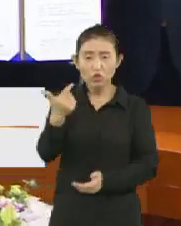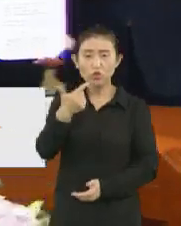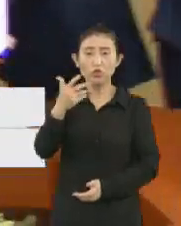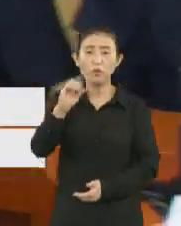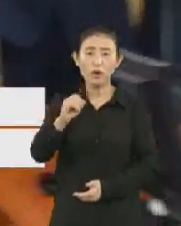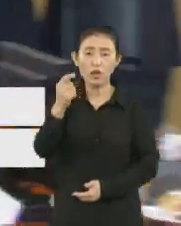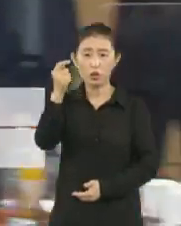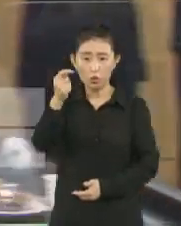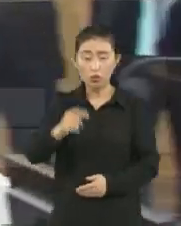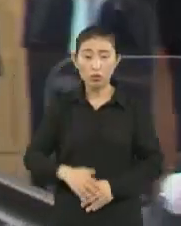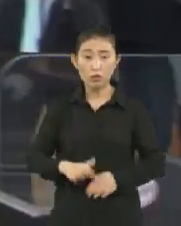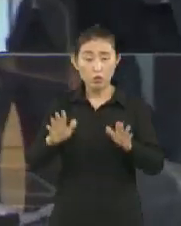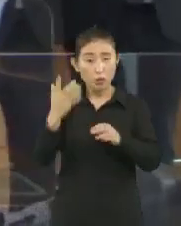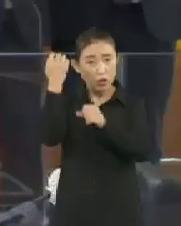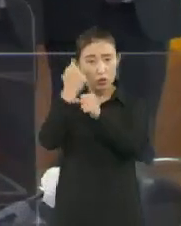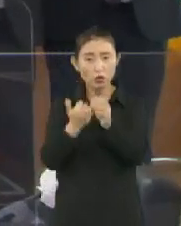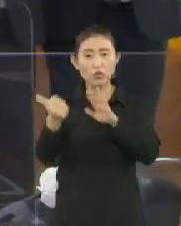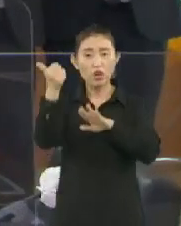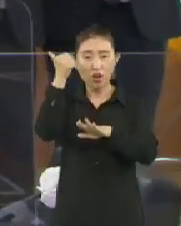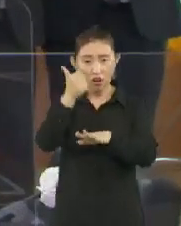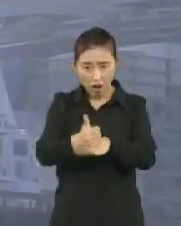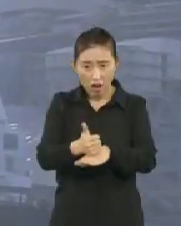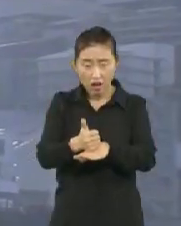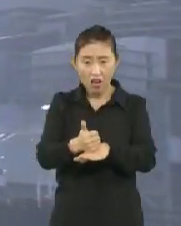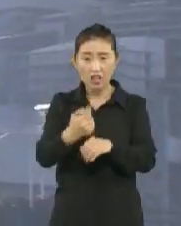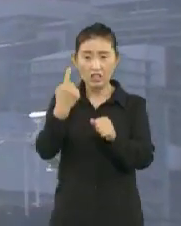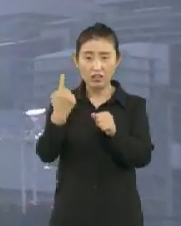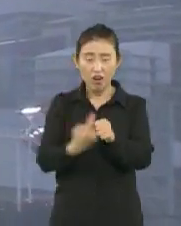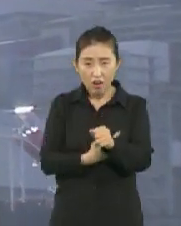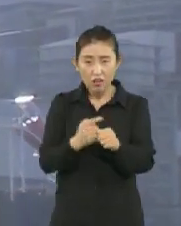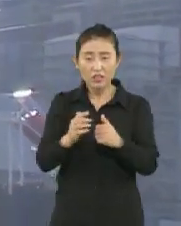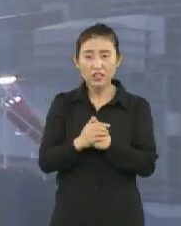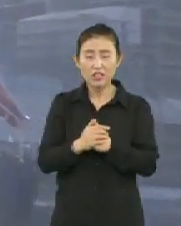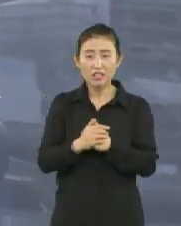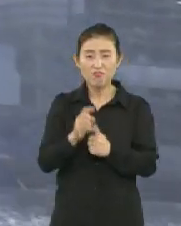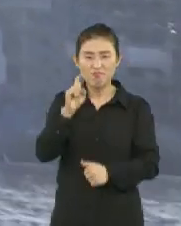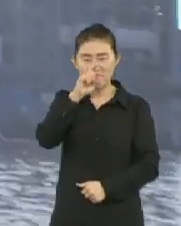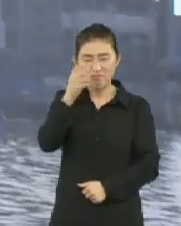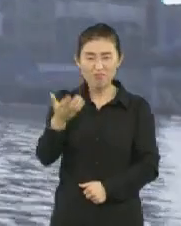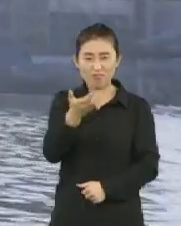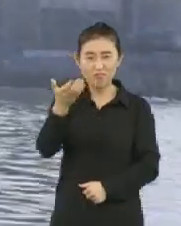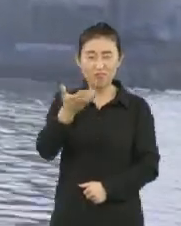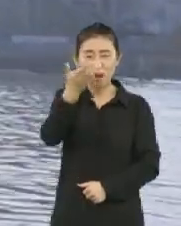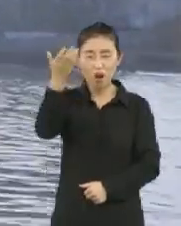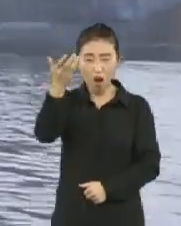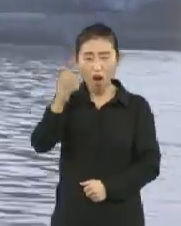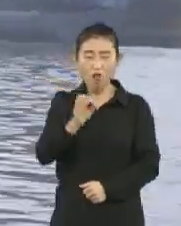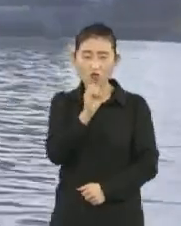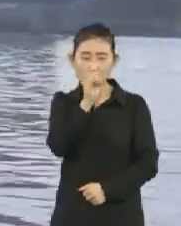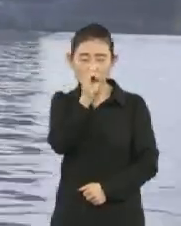톤. 이번 연구가 서해안 화력 발전이 대기 오염 주범이라는 오명을 떨치고